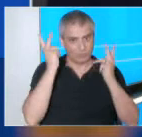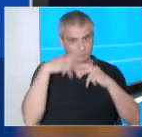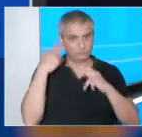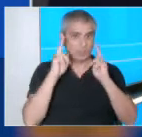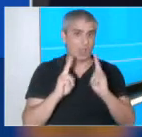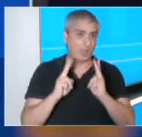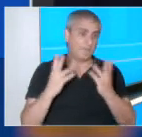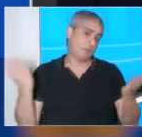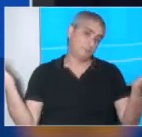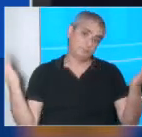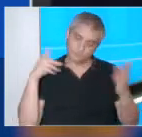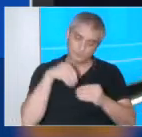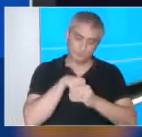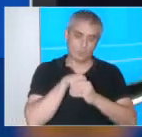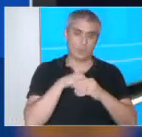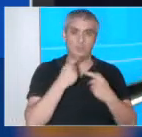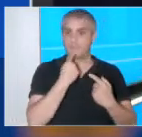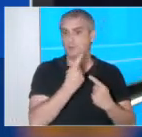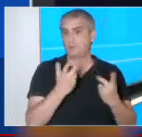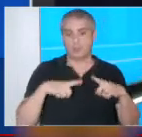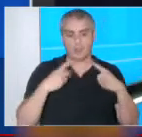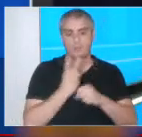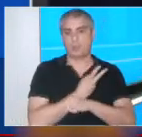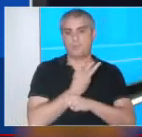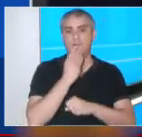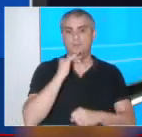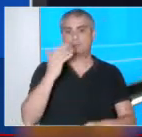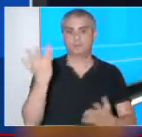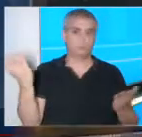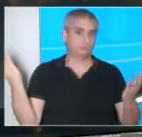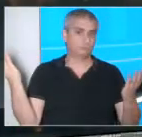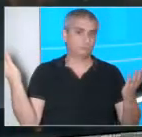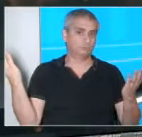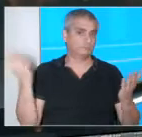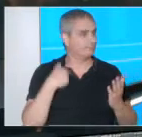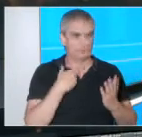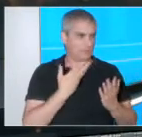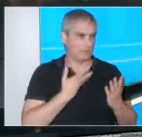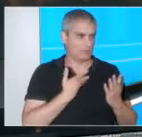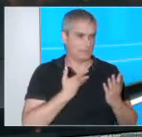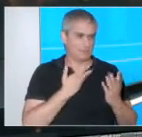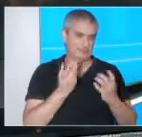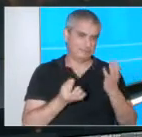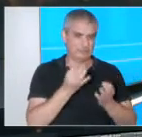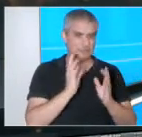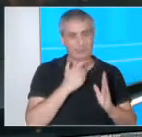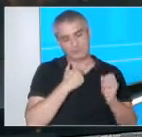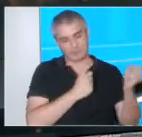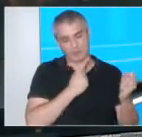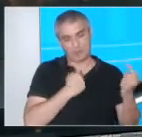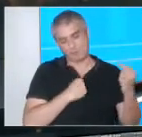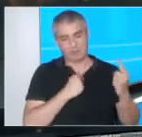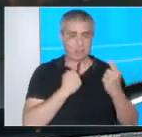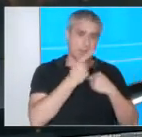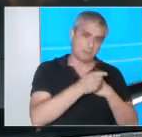שתהיה הקפאה, וזה חלק מהביטוי הזה, החיים הנורמליים ביהודה ושומרון. אני לא קונה את ההקצנות המאוסה, אני לא אומר למרץ, הם לא אומרים